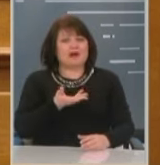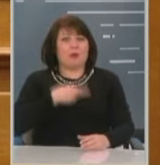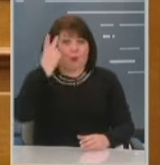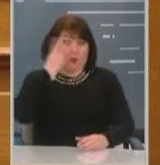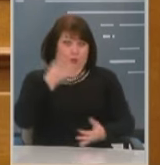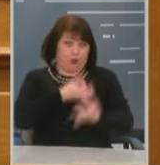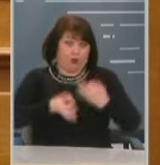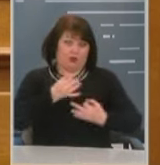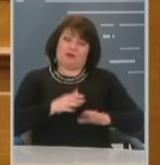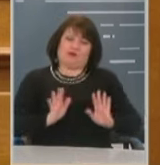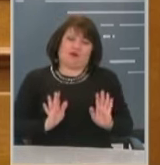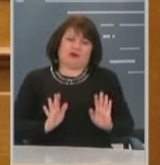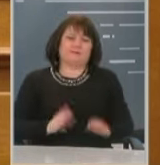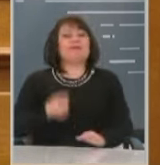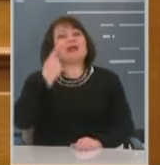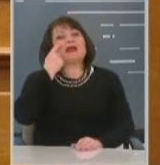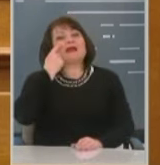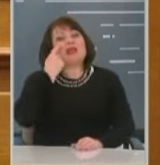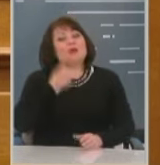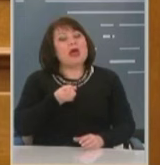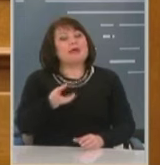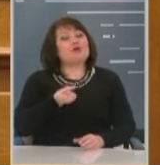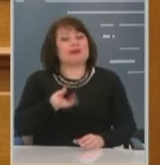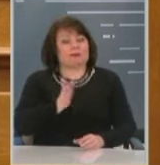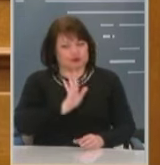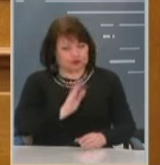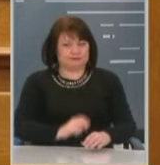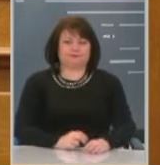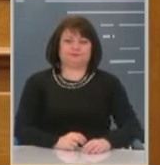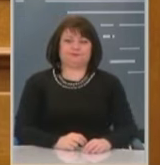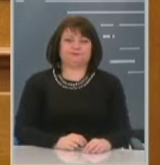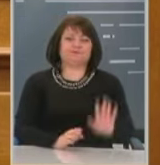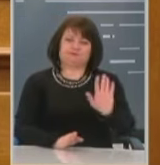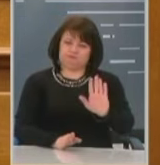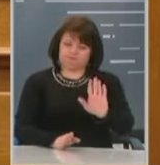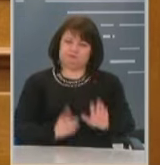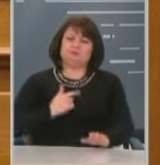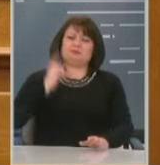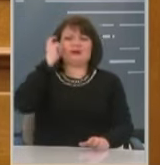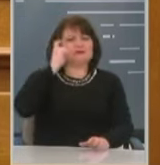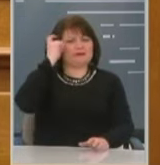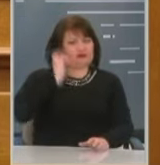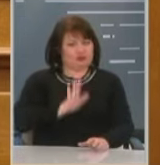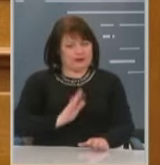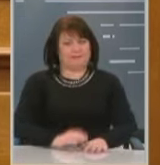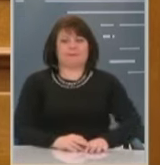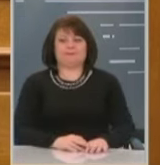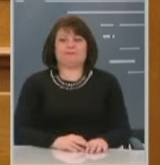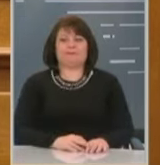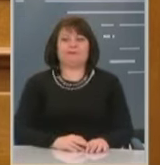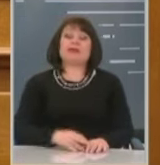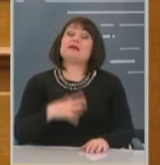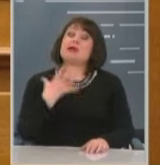είναι. Εδώ τώρα πάμε να ζούμε αριθμούς. Να κάνουμε σκέψεις. Για να υπάρχει